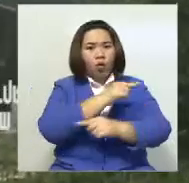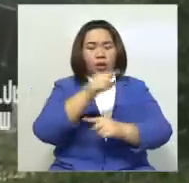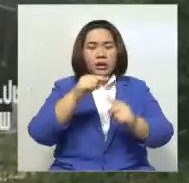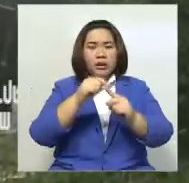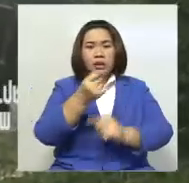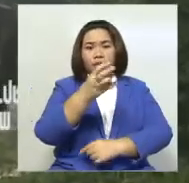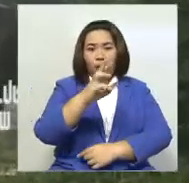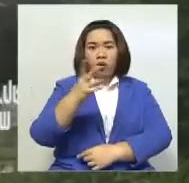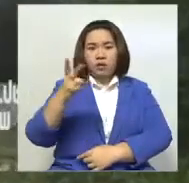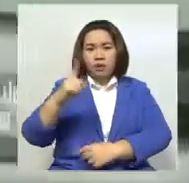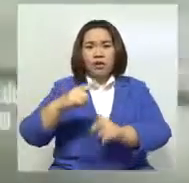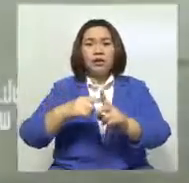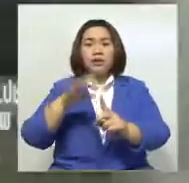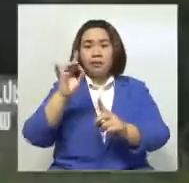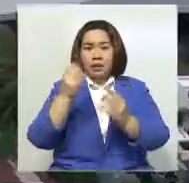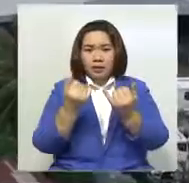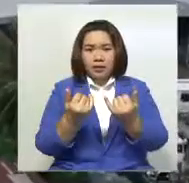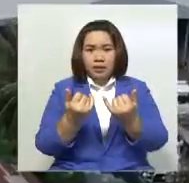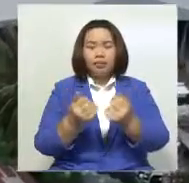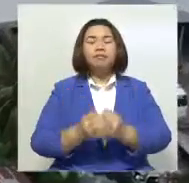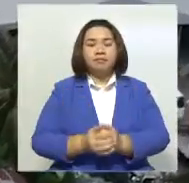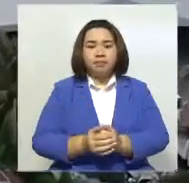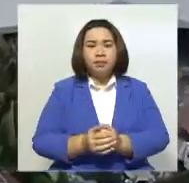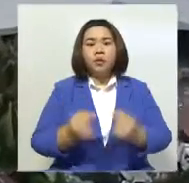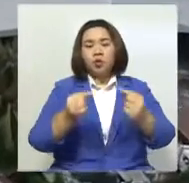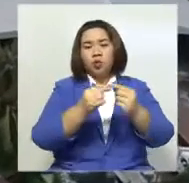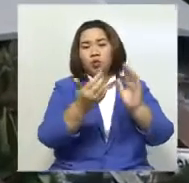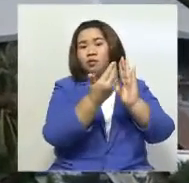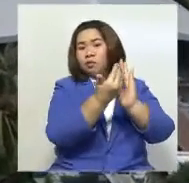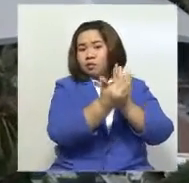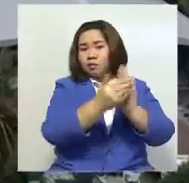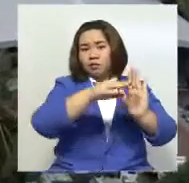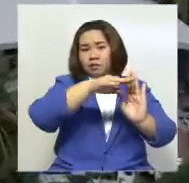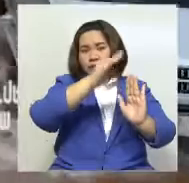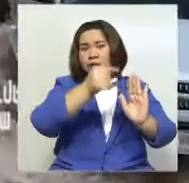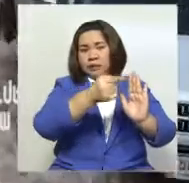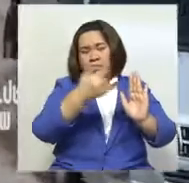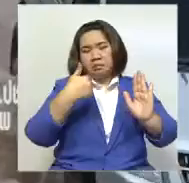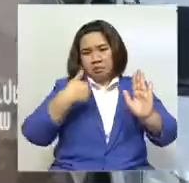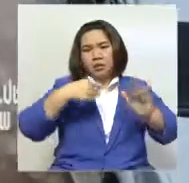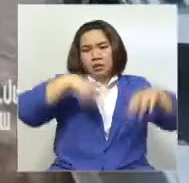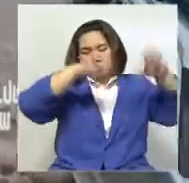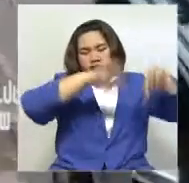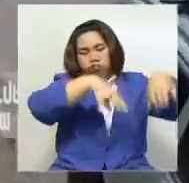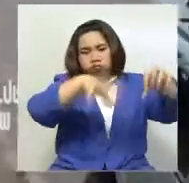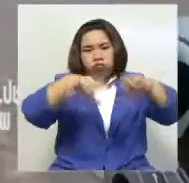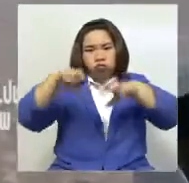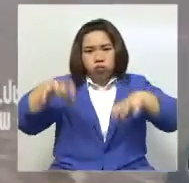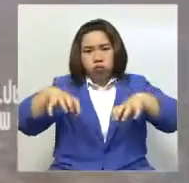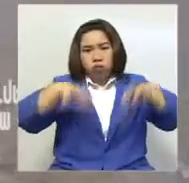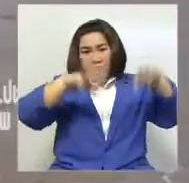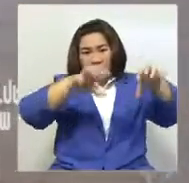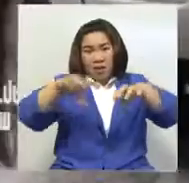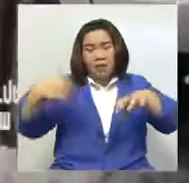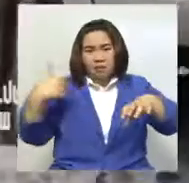16และ17สิงหาคมนี้โดยจะทำให้ภาคตะวันออกเฉียงเหนือและภาคเหนือมีฝนตกชุกหนาแน่นมีฝนตกหนัก